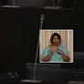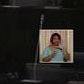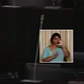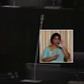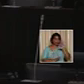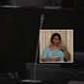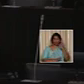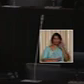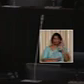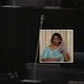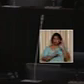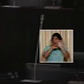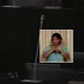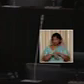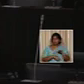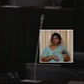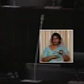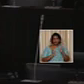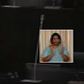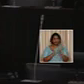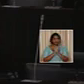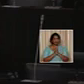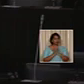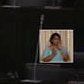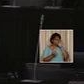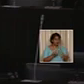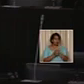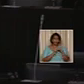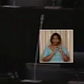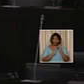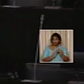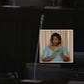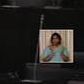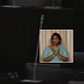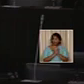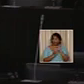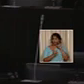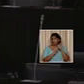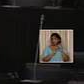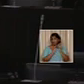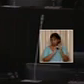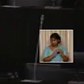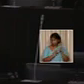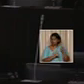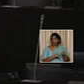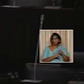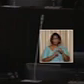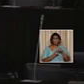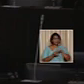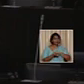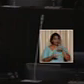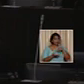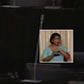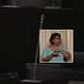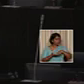दाहतराय मे मधुनागा तिडमल वन संरक्षण डिपार्टमेंट वनजीवी संरक्षण डिपार्टमेंट आ प्रादेशिक